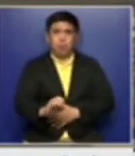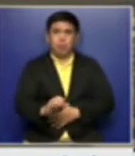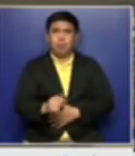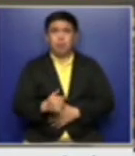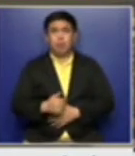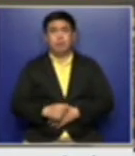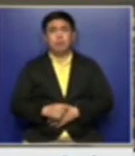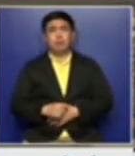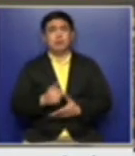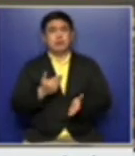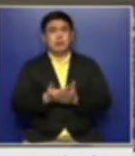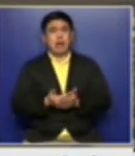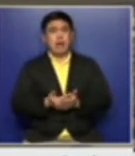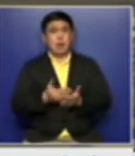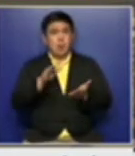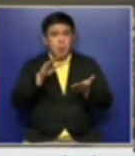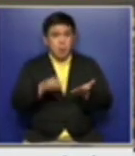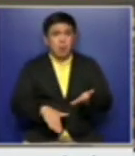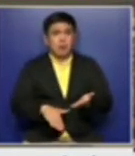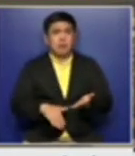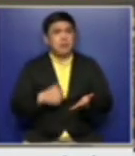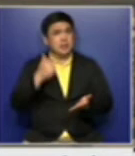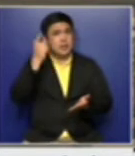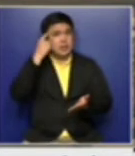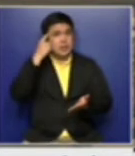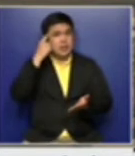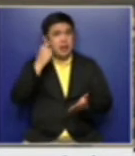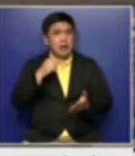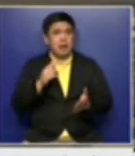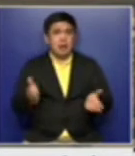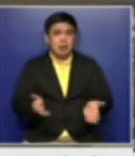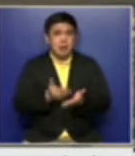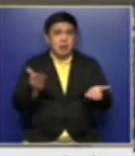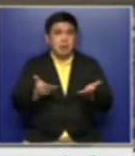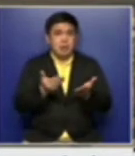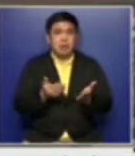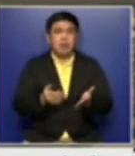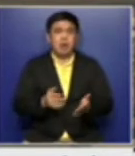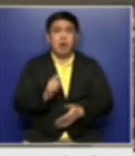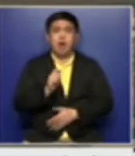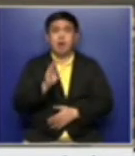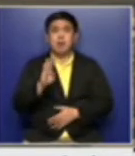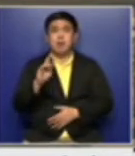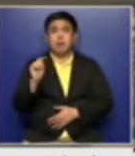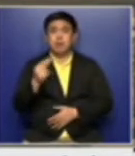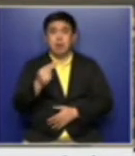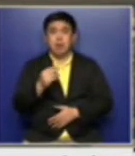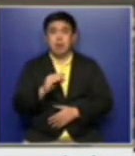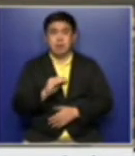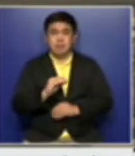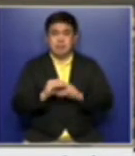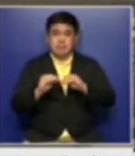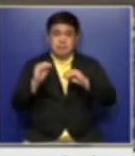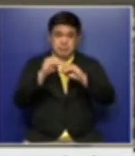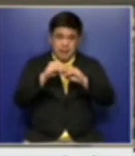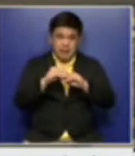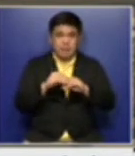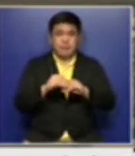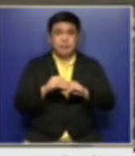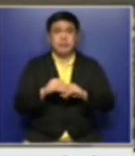เงินงบประมาณมันลดลงก็จะกลับเพิ่มเงินอุดหนุนให้องค์กรปกครองส่วนท้องถิ่นนะคะในปี